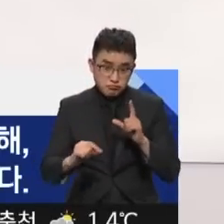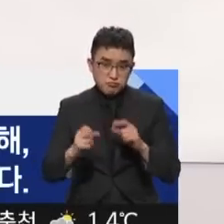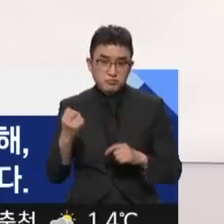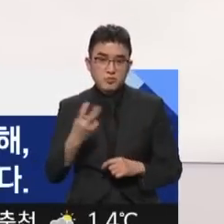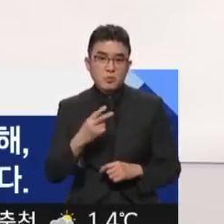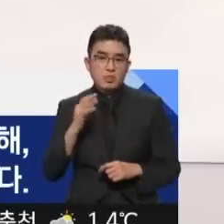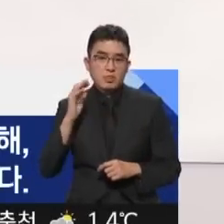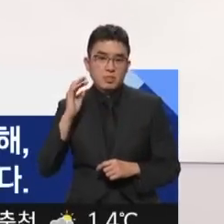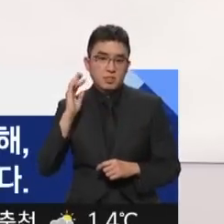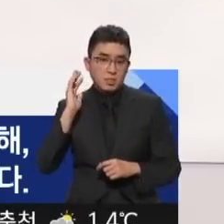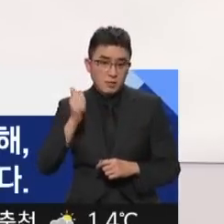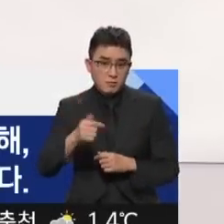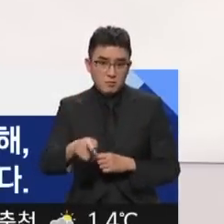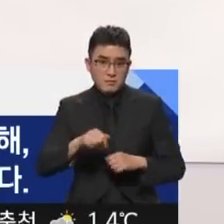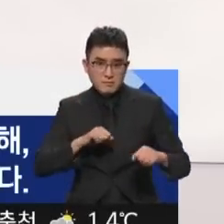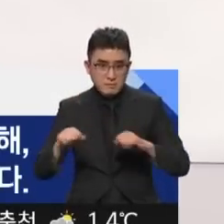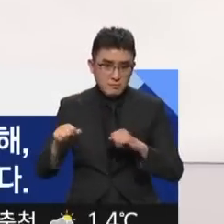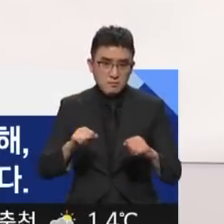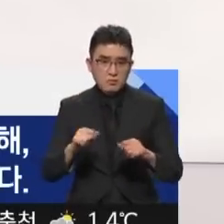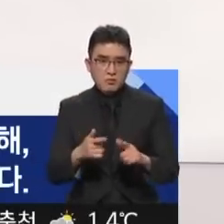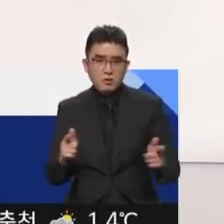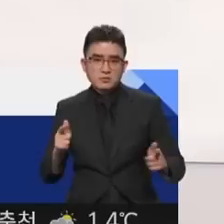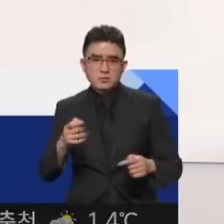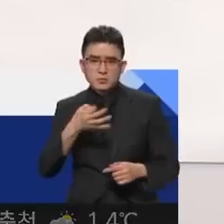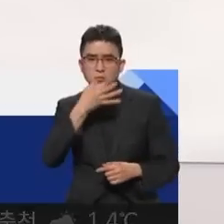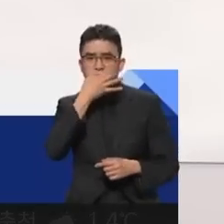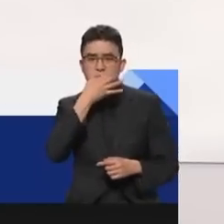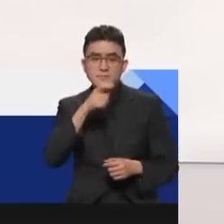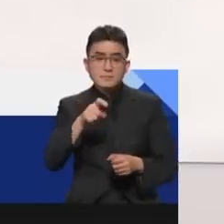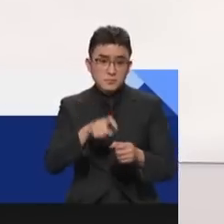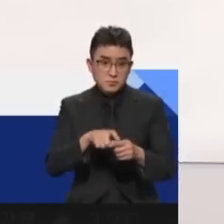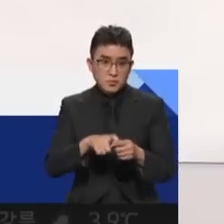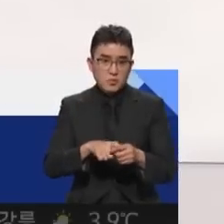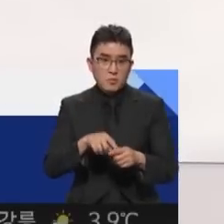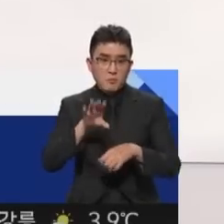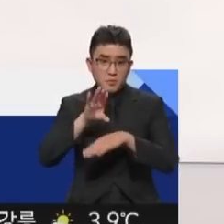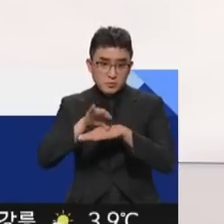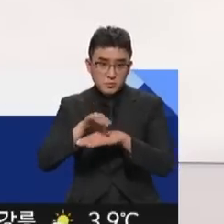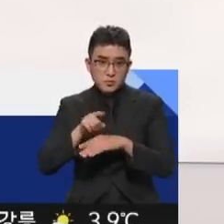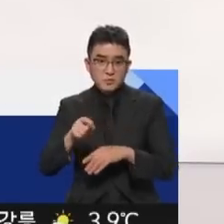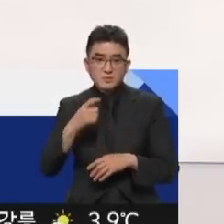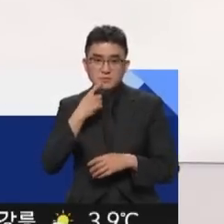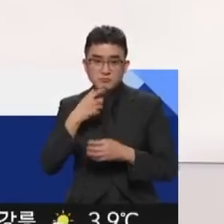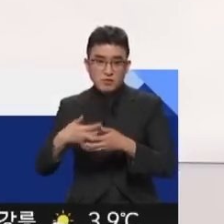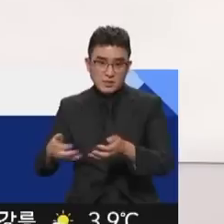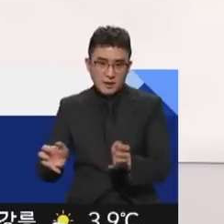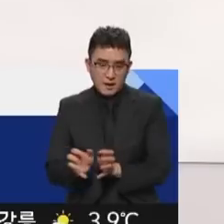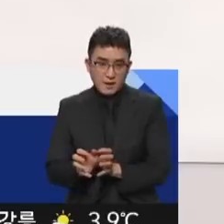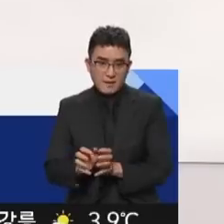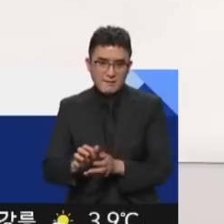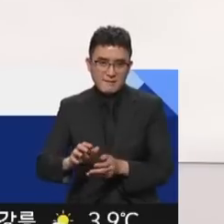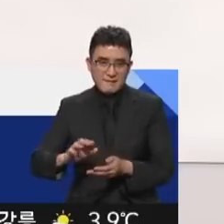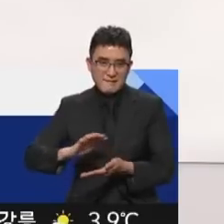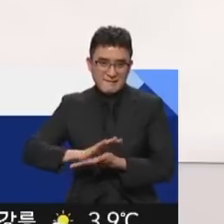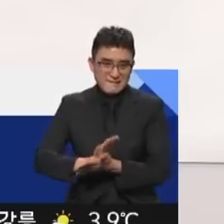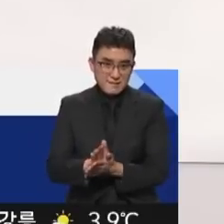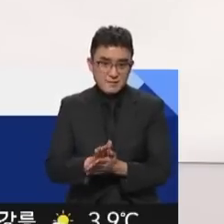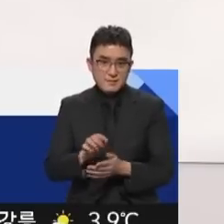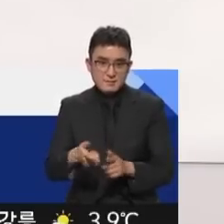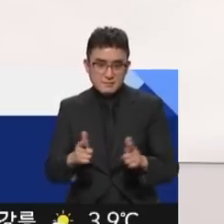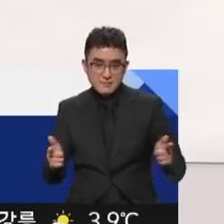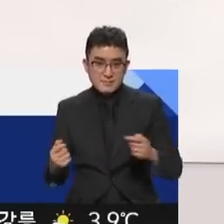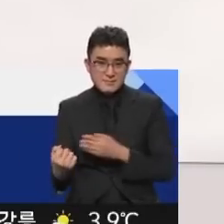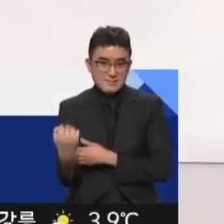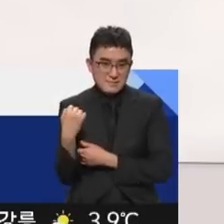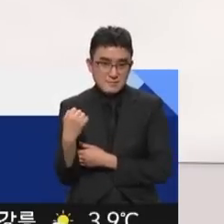위해 욕심을 드러내고 있습니다. 방송에서 민주당을 박살내는 패기와 실력으로 윤석열 정부 성공을 가로막는 모든